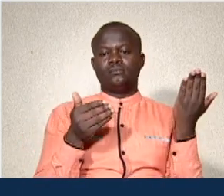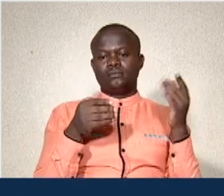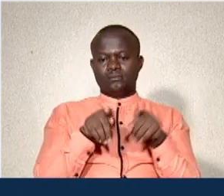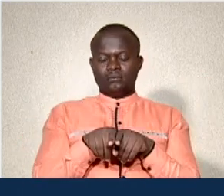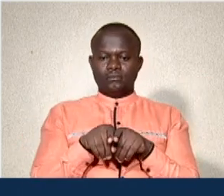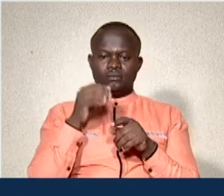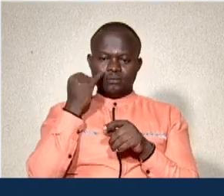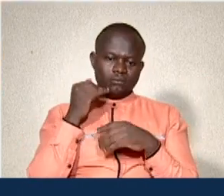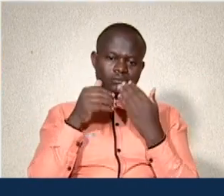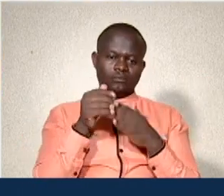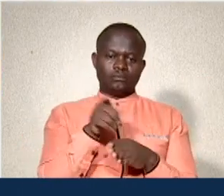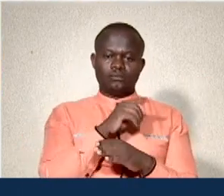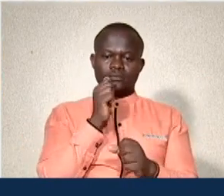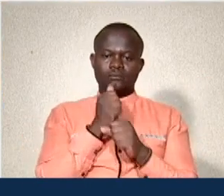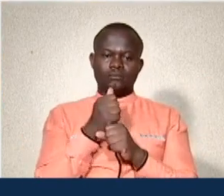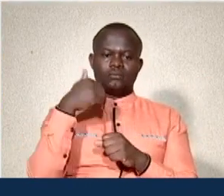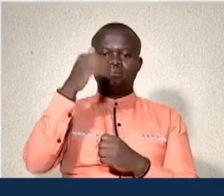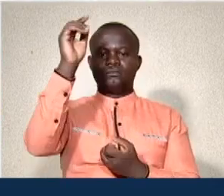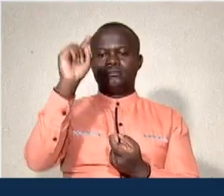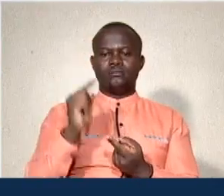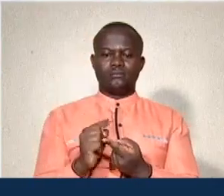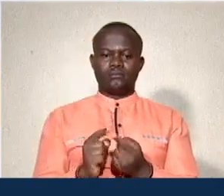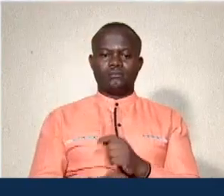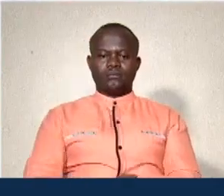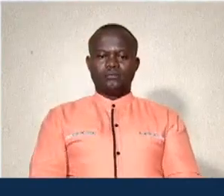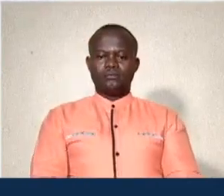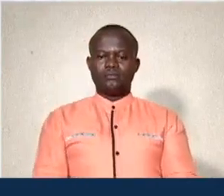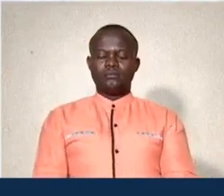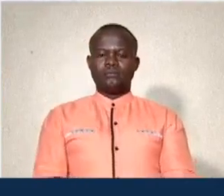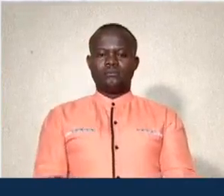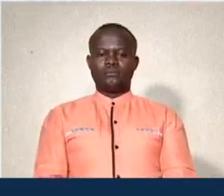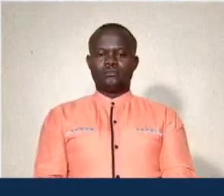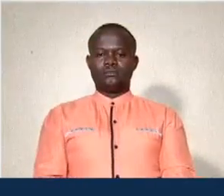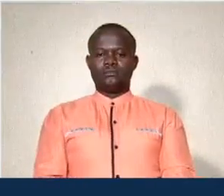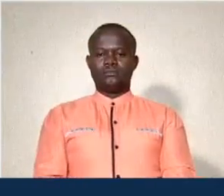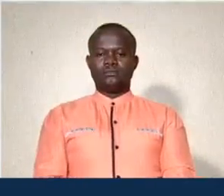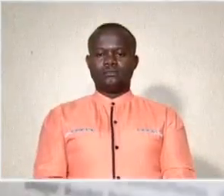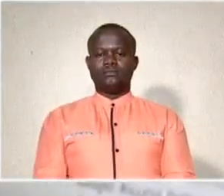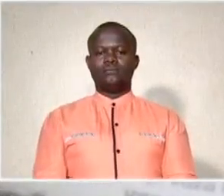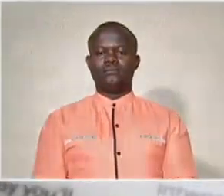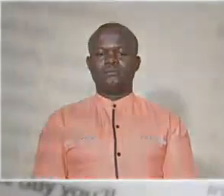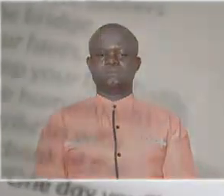ubukana ibi byaha byakoranwaga bugenda bugabanuka. Jean Paul Turatsinze, i Kigali.